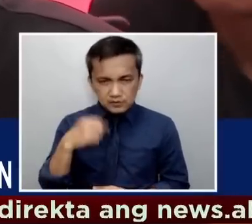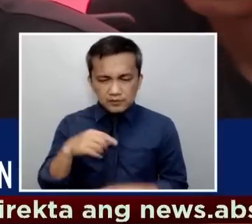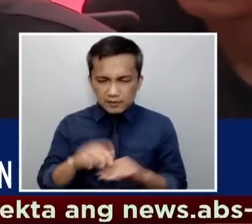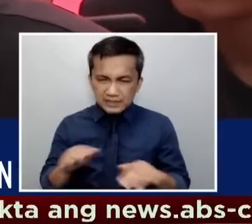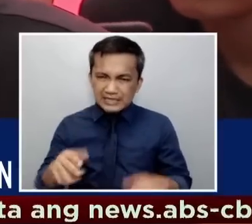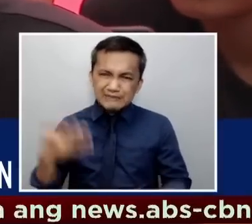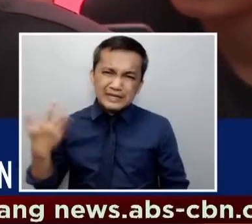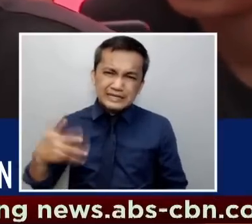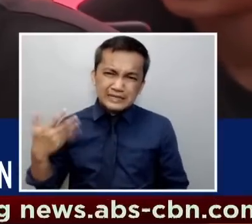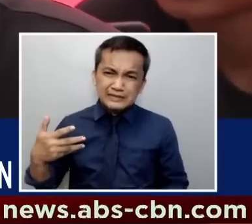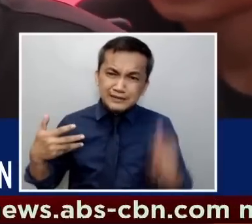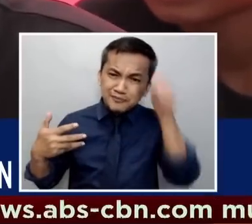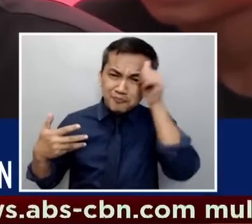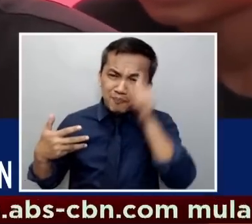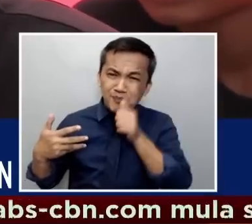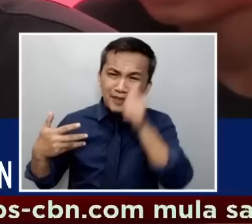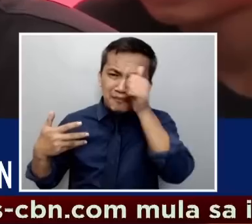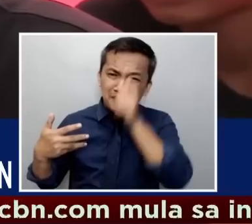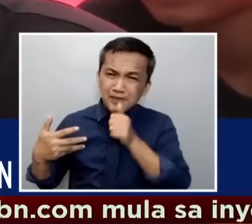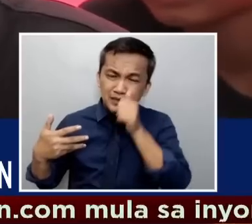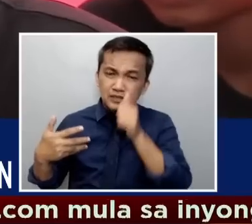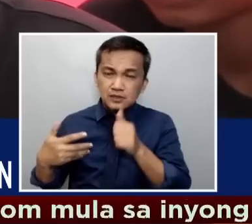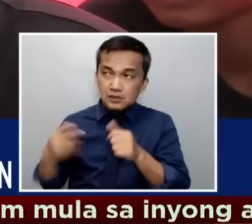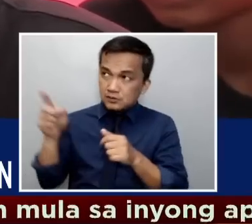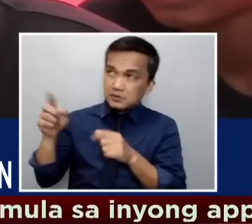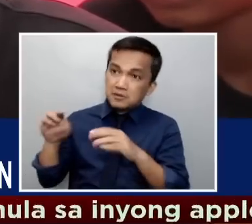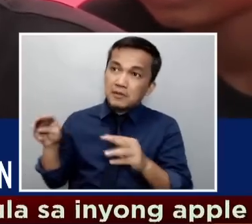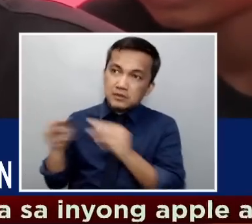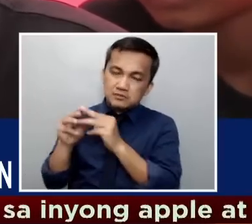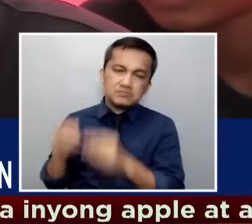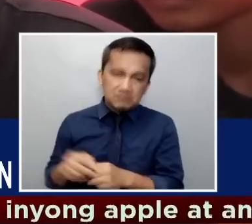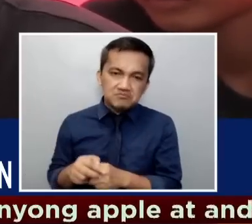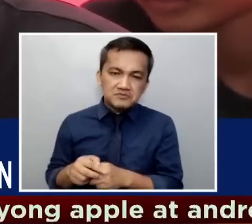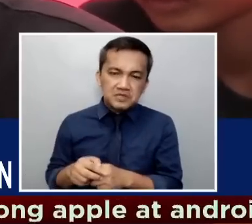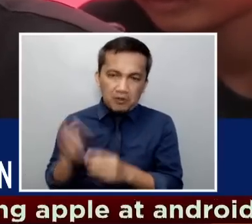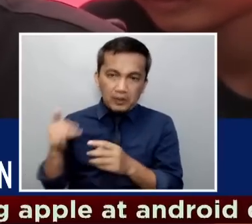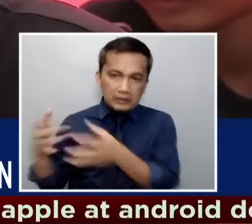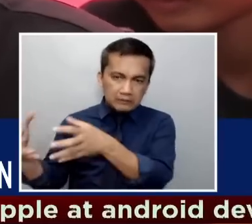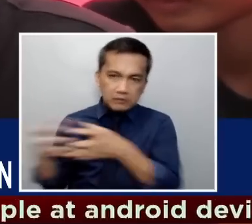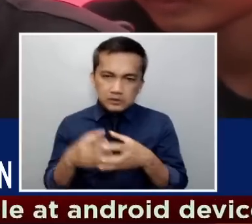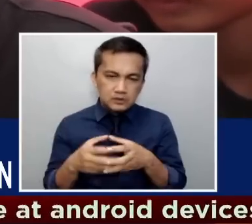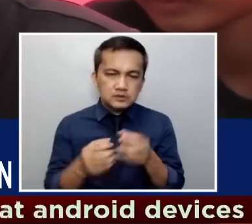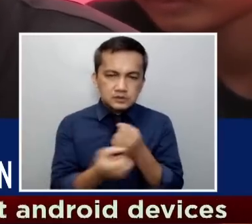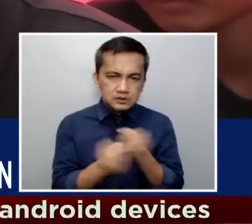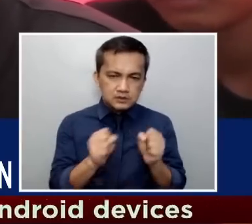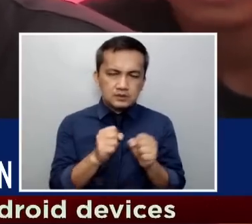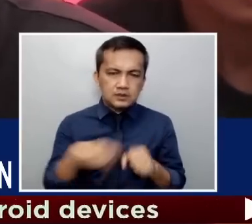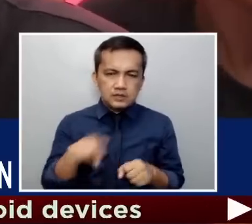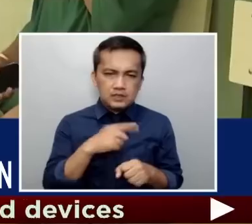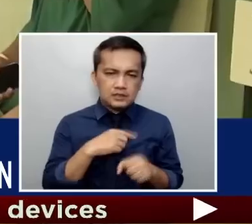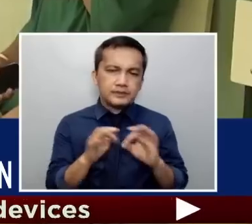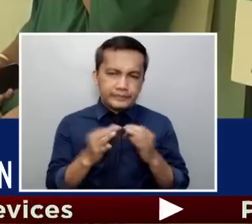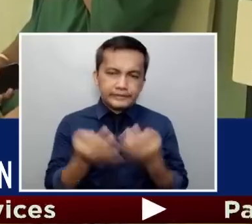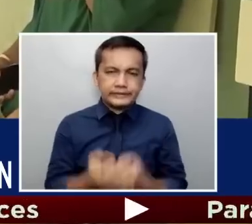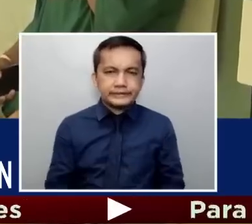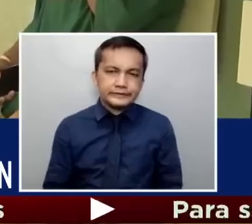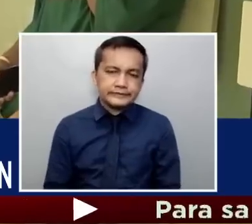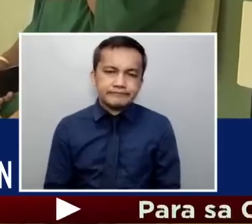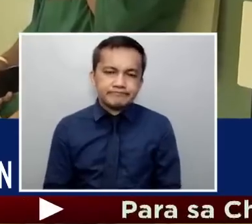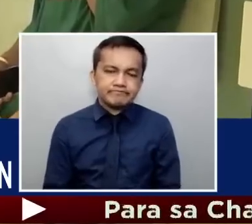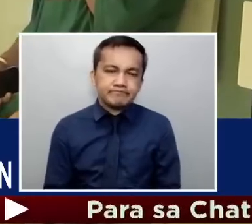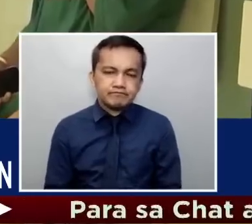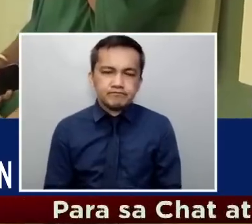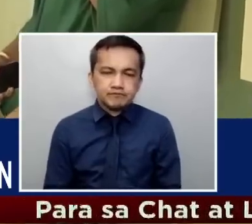pero tiyaga lang po kasi siyempre sa Mayon Volcano. Kaya po kami lumikas para sa ipang lahat na pamilya namin.